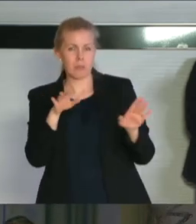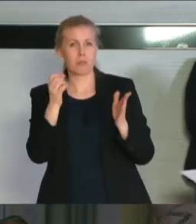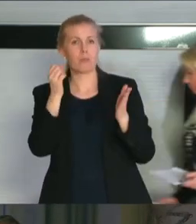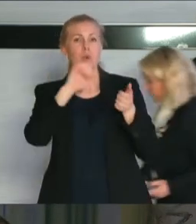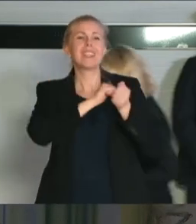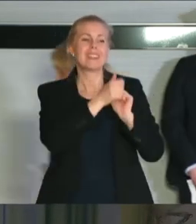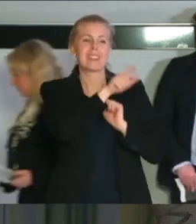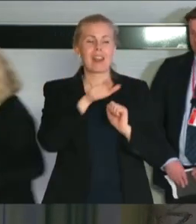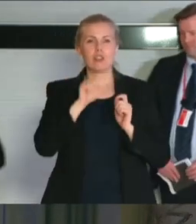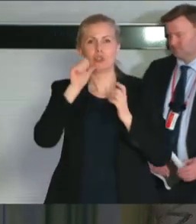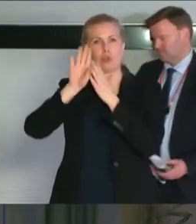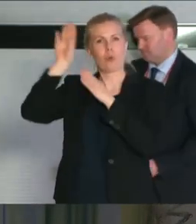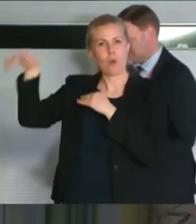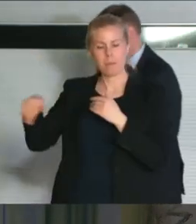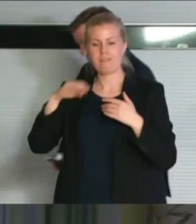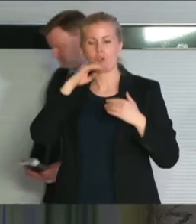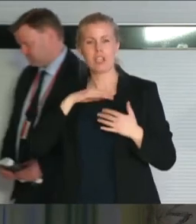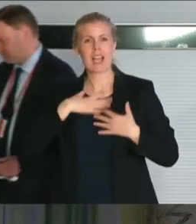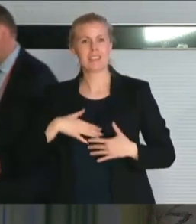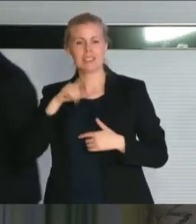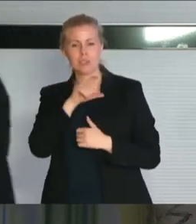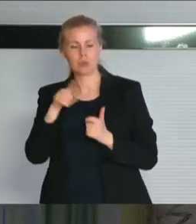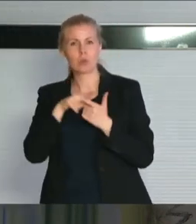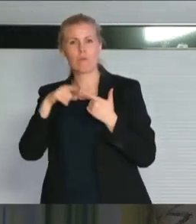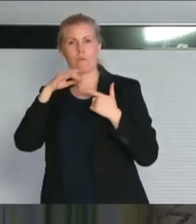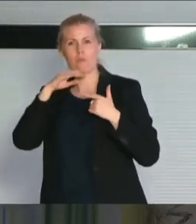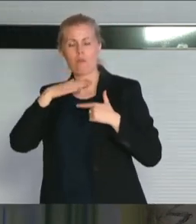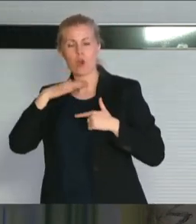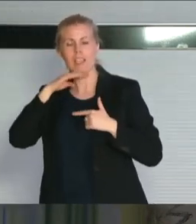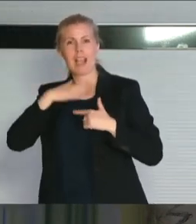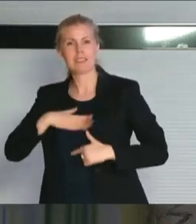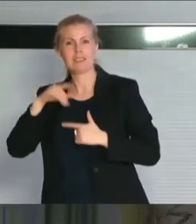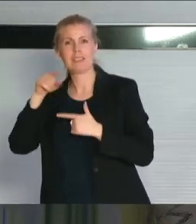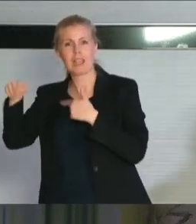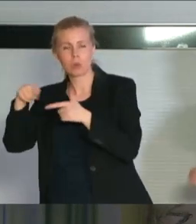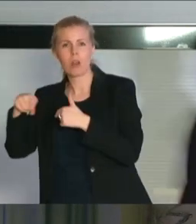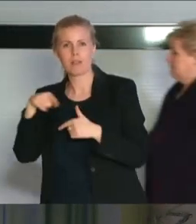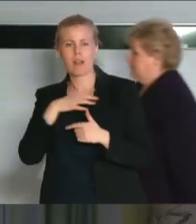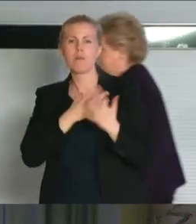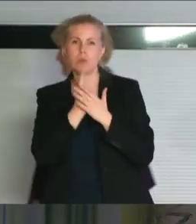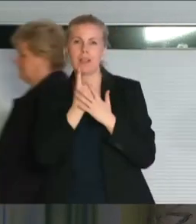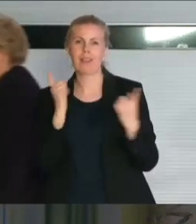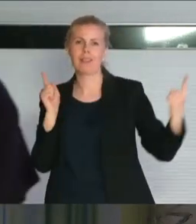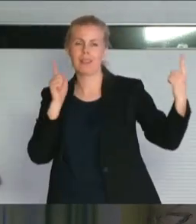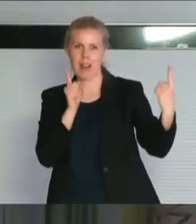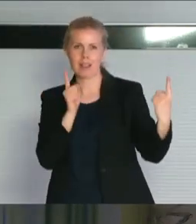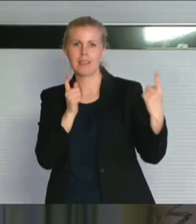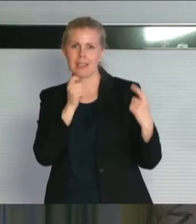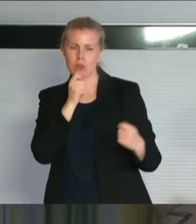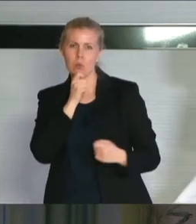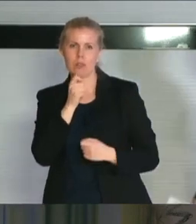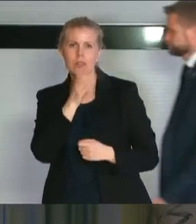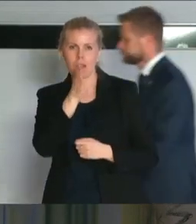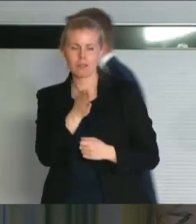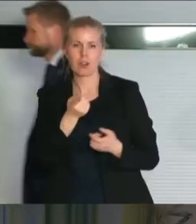men Folkehelseinstituttet og Helsedirektoratet de blir igjen og har mulighet til å gi en-til-en-intervjuer. Takk for at dere kom.